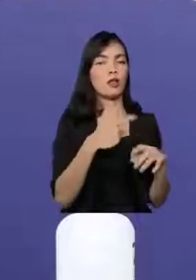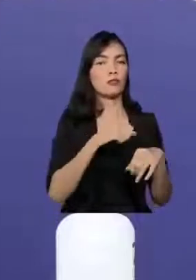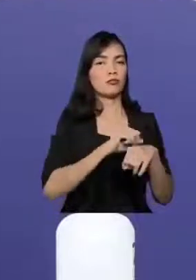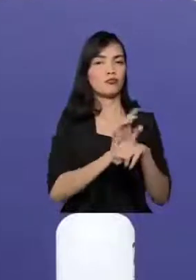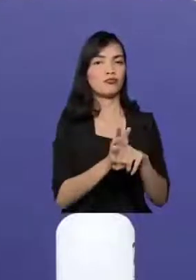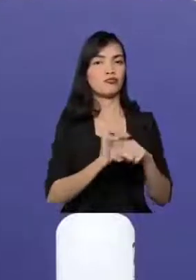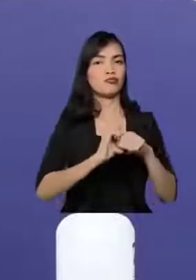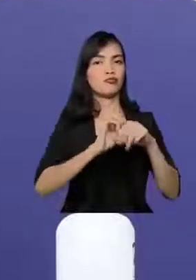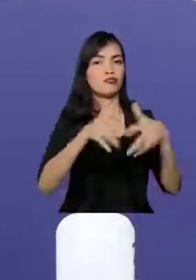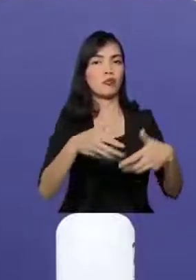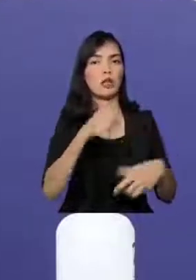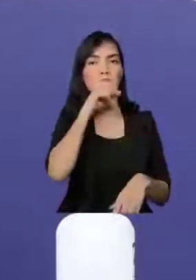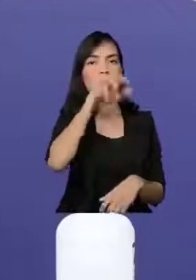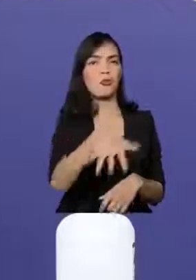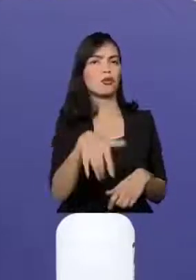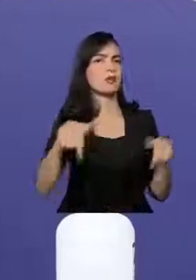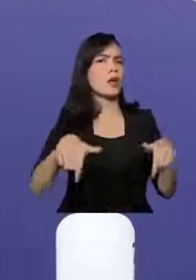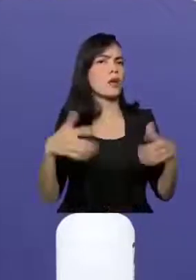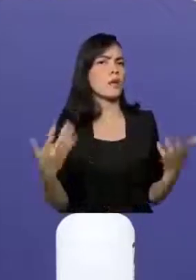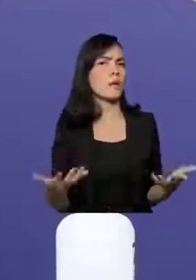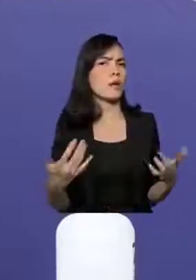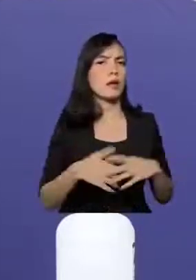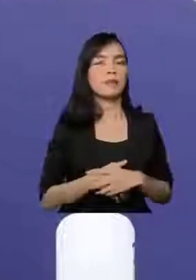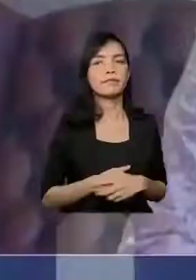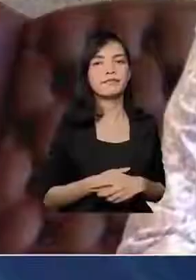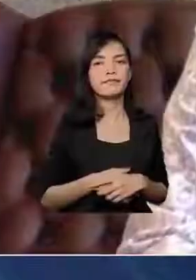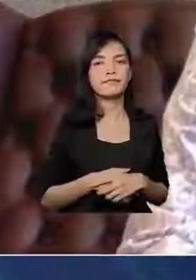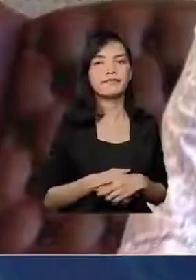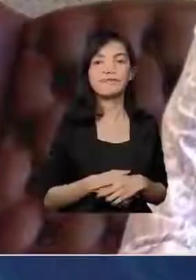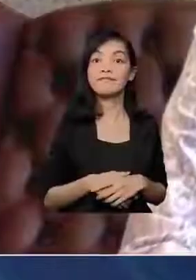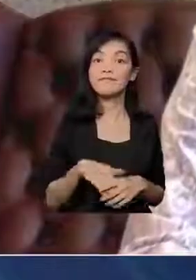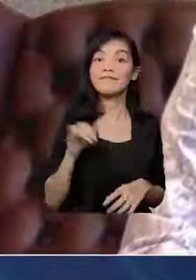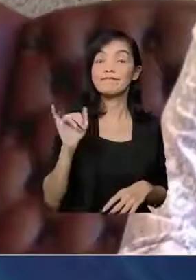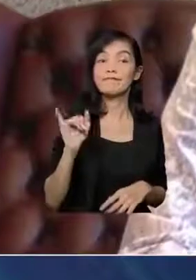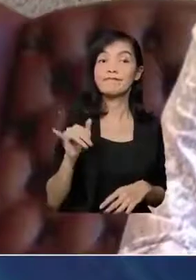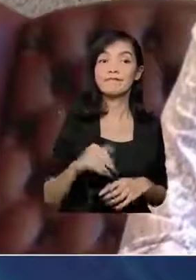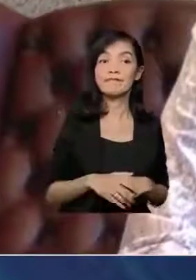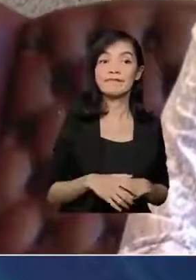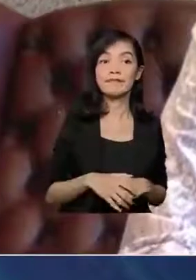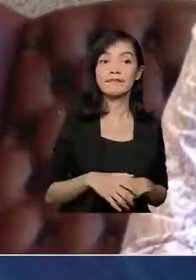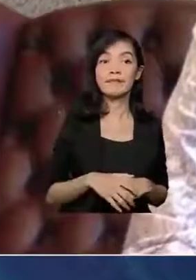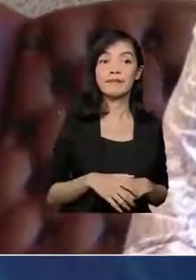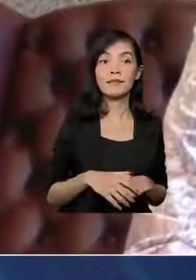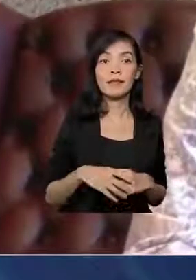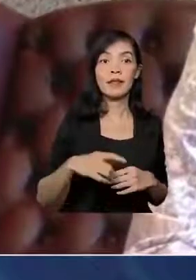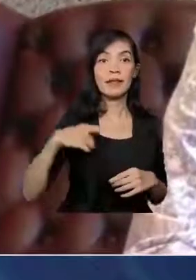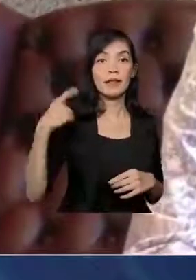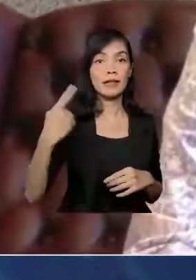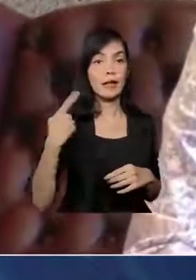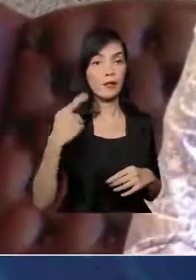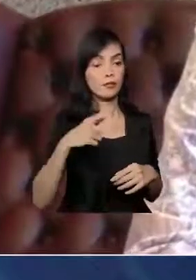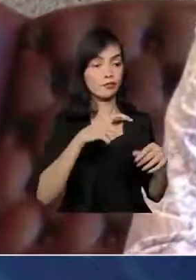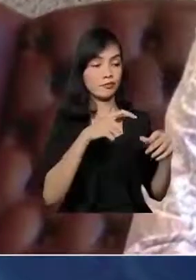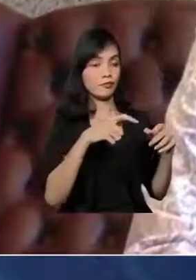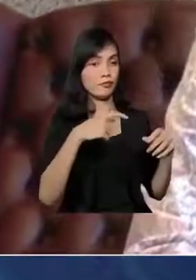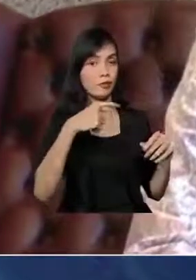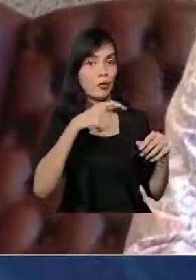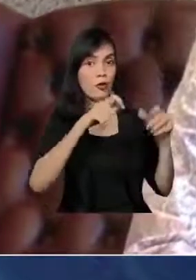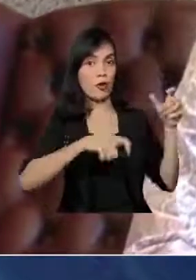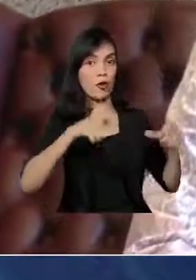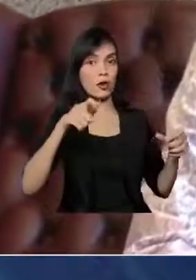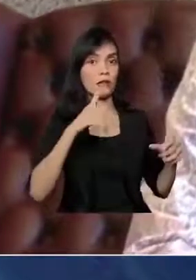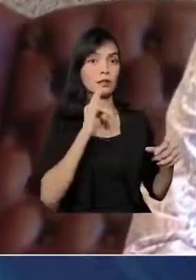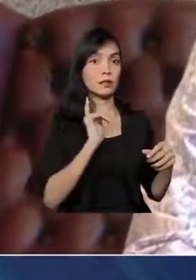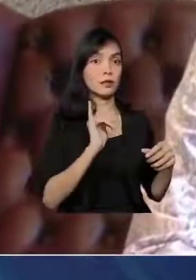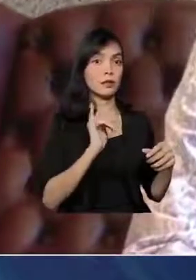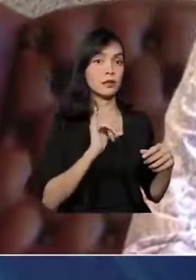fashion dan blast di Singapura untuk saat ini seperti apa Pak setiap orang itu wajib membawa